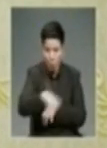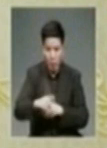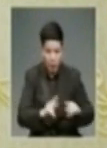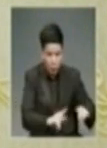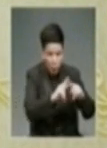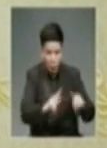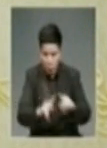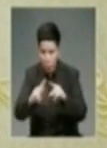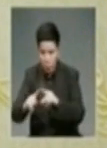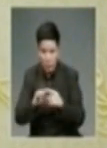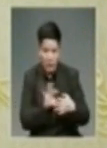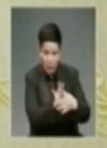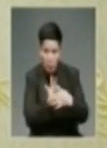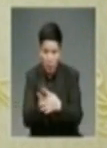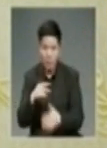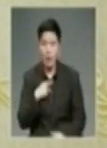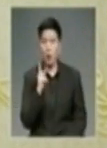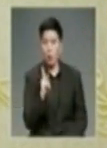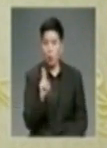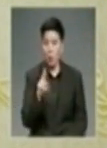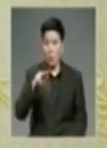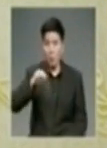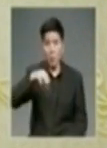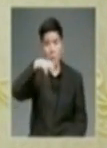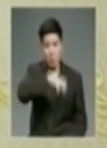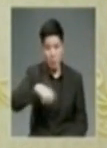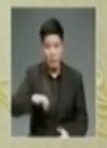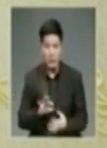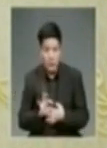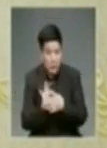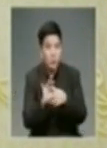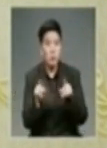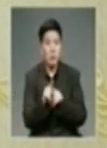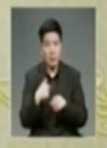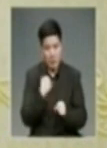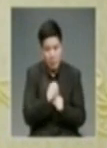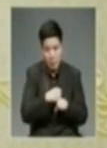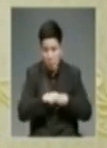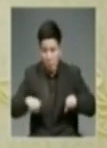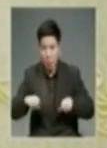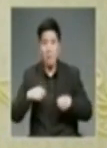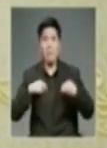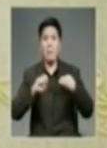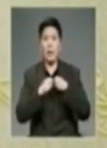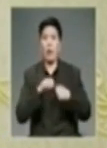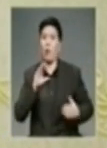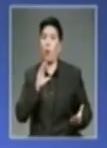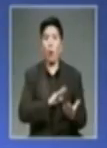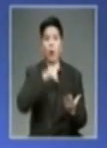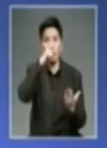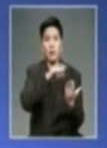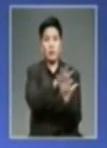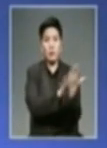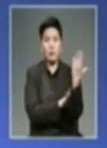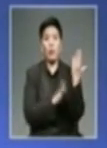ข้องหลายกรมหลายหน่วยงานนะครับเกี่ยวข้องทั้งหมดแล้วมันก็เป็นปัญหาของคนไทยทั้งประเทศทั้งนี้